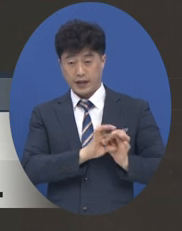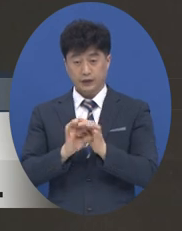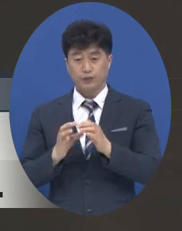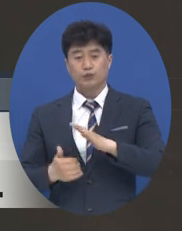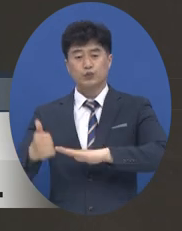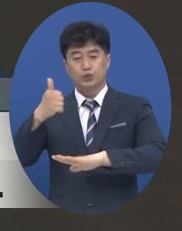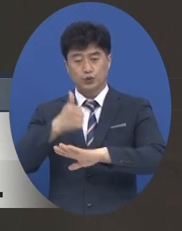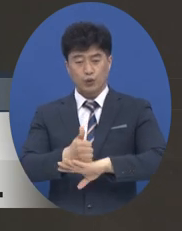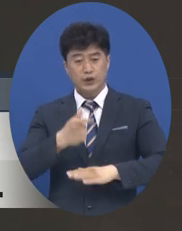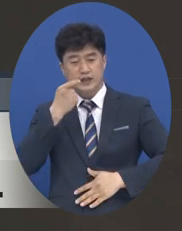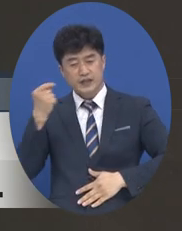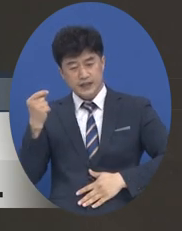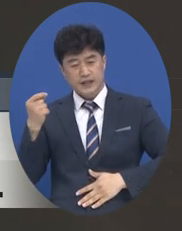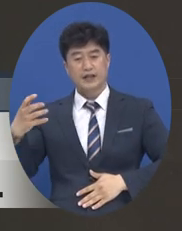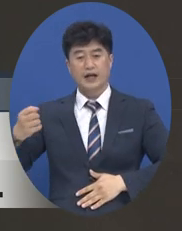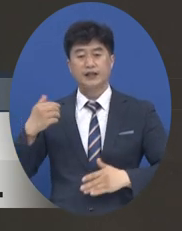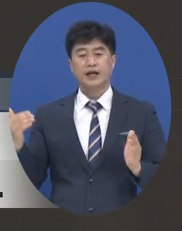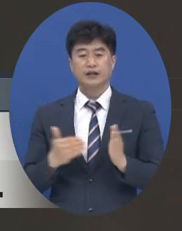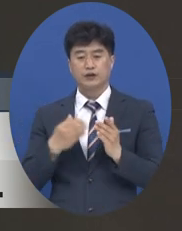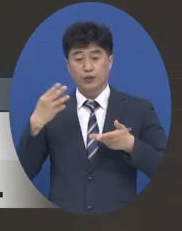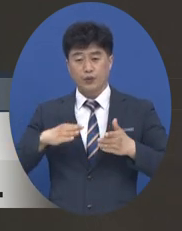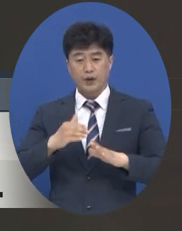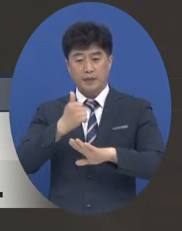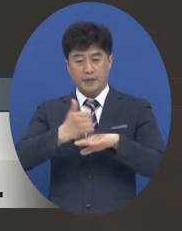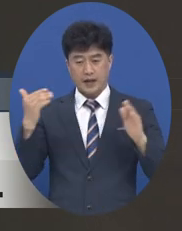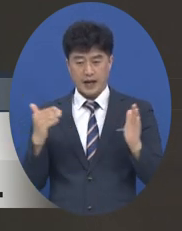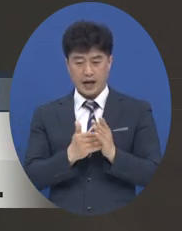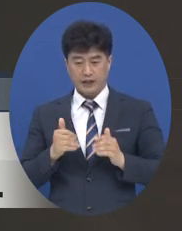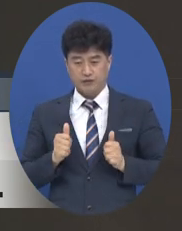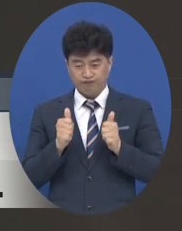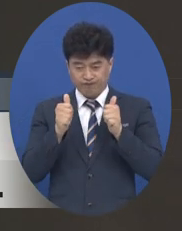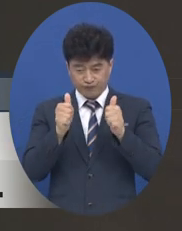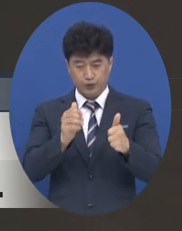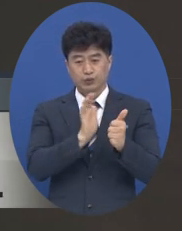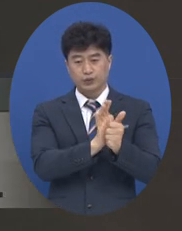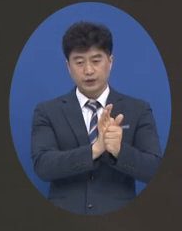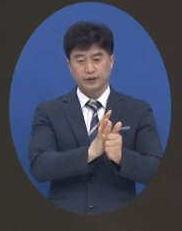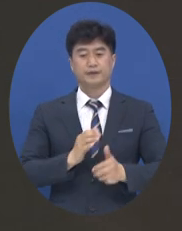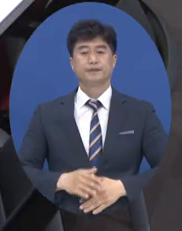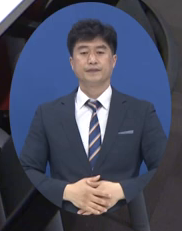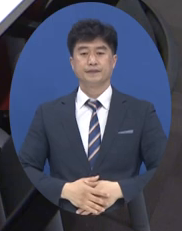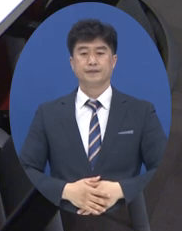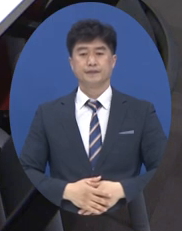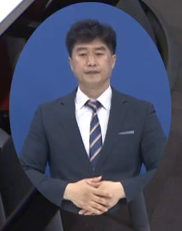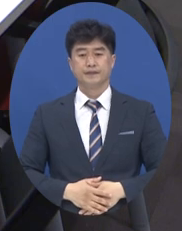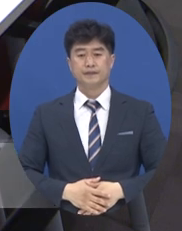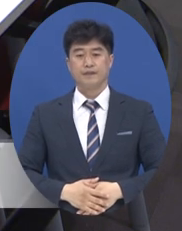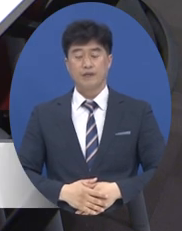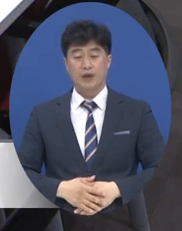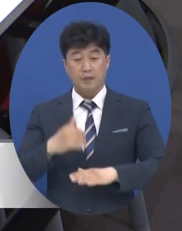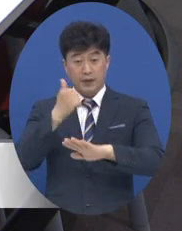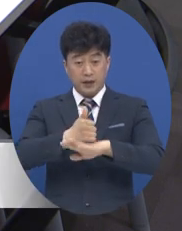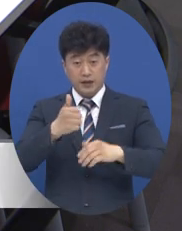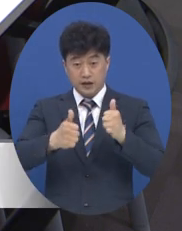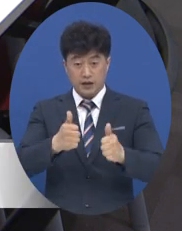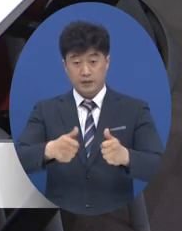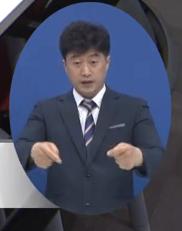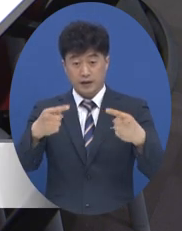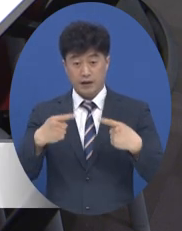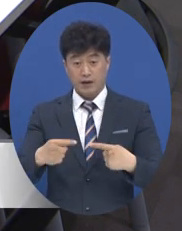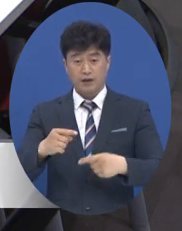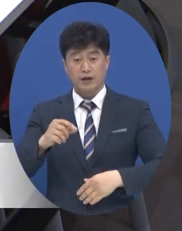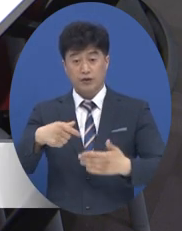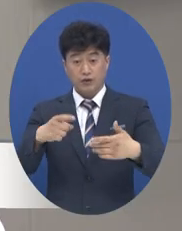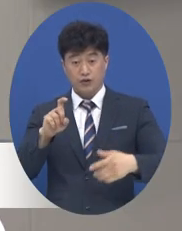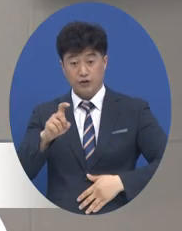성모 하고 인기를 가둘 수 있도록 경기도가 마지막까지 최선을 다하도록 하겠습니다 최종 오디션에 진출한 10개